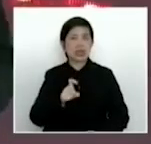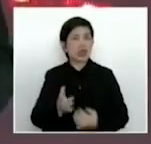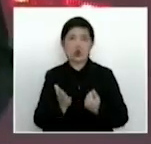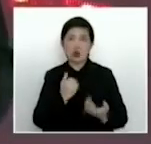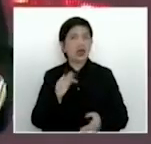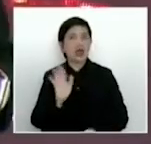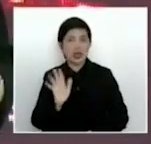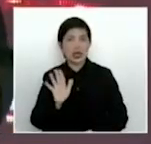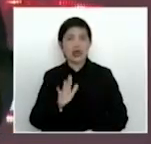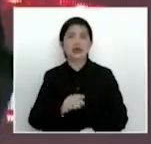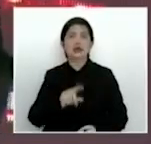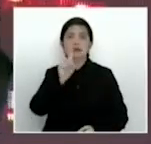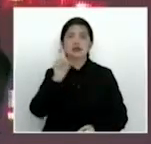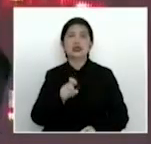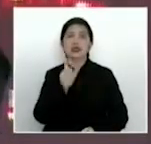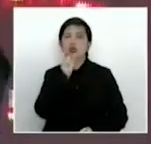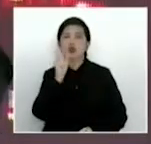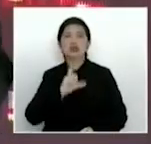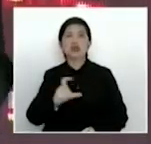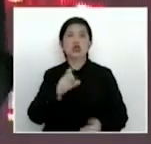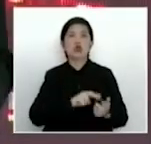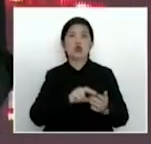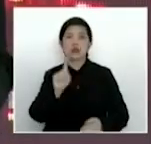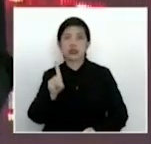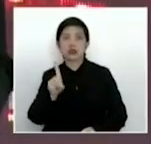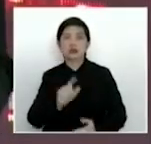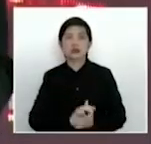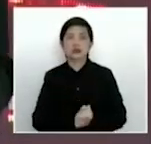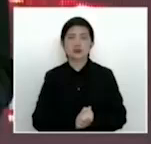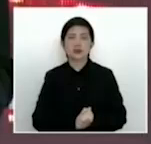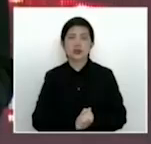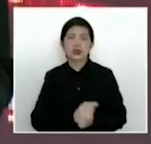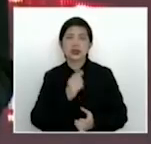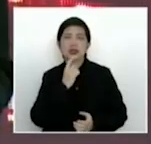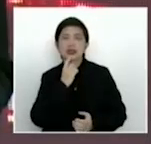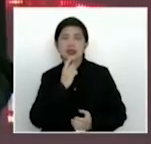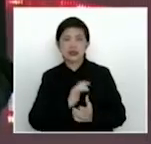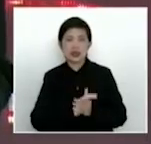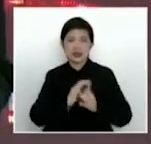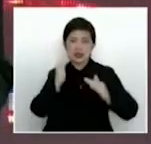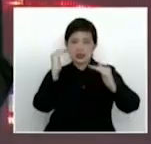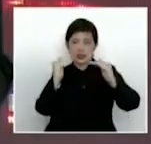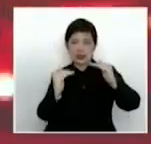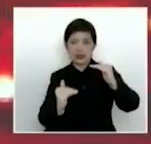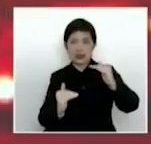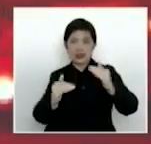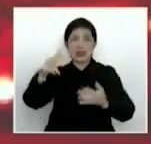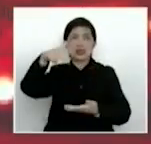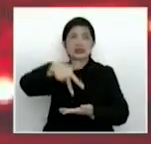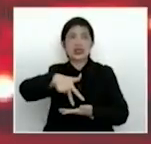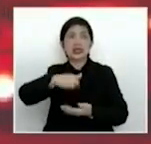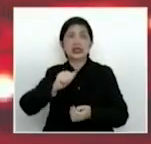untuk calon gubernur nomor urut 1 Bapak Ridwan Kamil adalah indeks ketimpangan gender di Jakarta